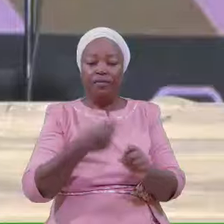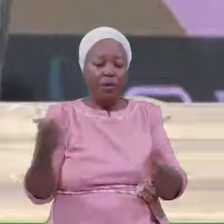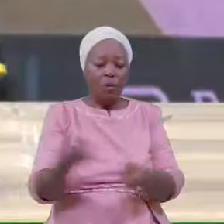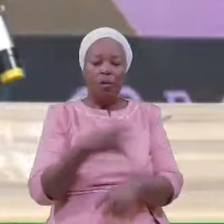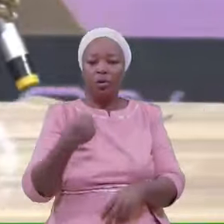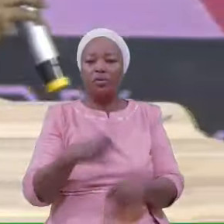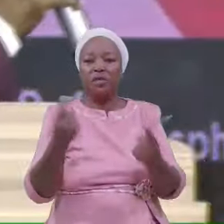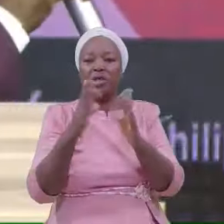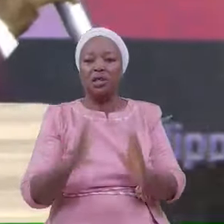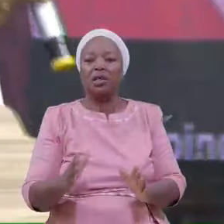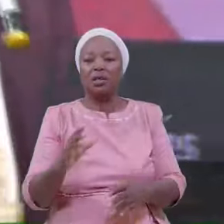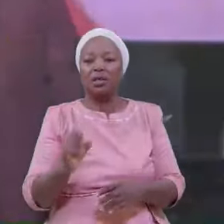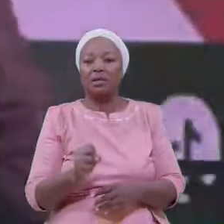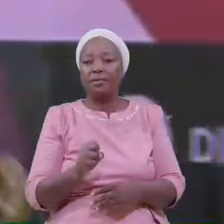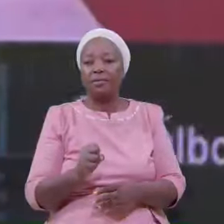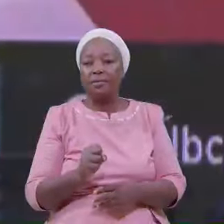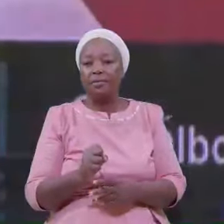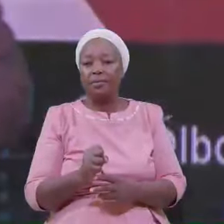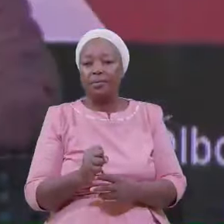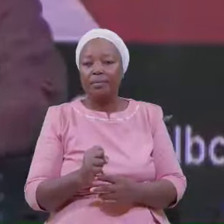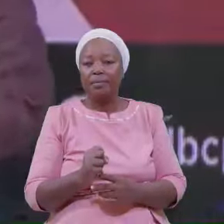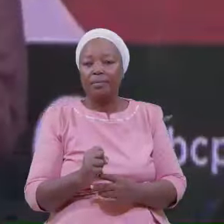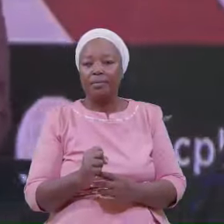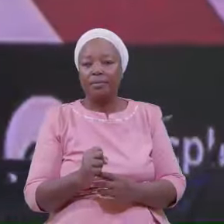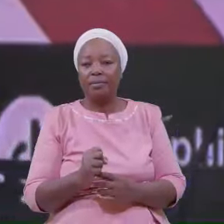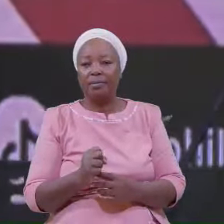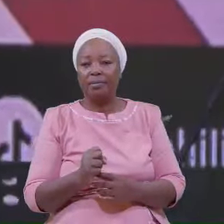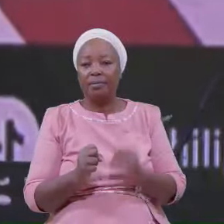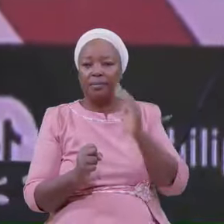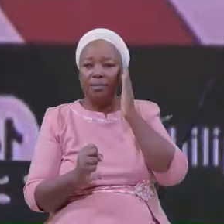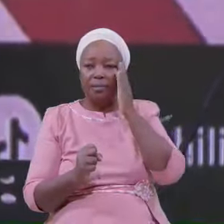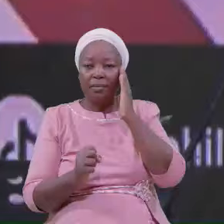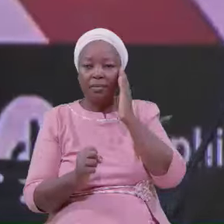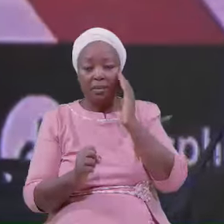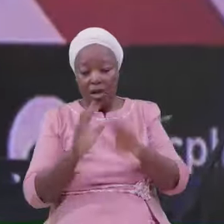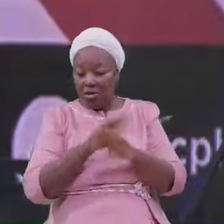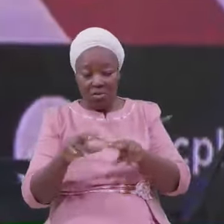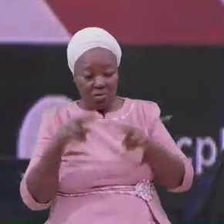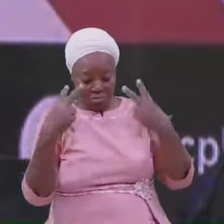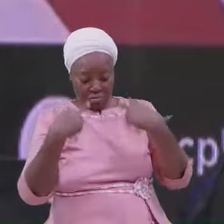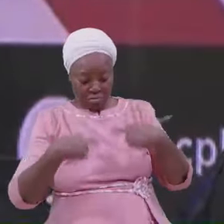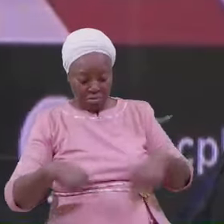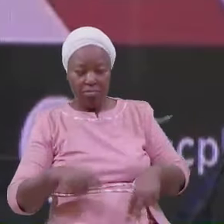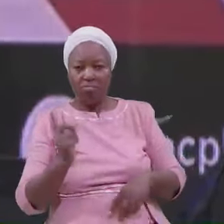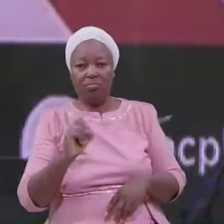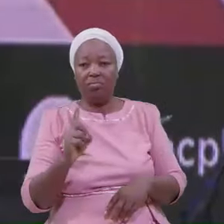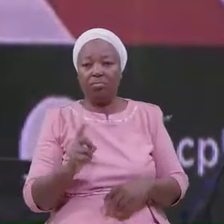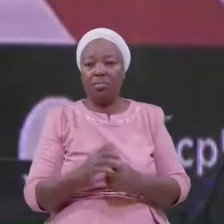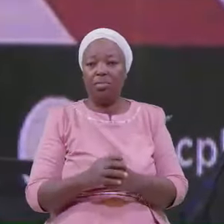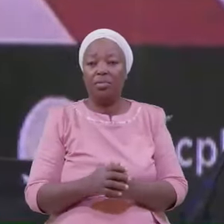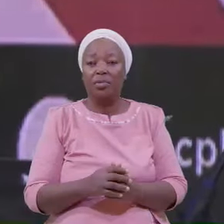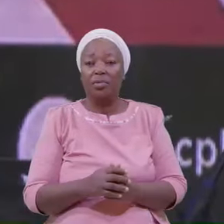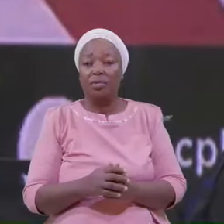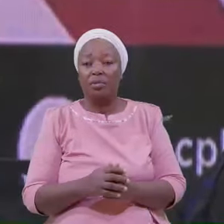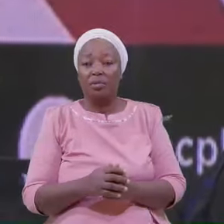Kaya kong iligtas ang pinakamasamang makasalanan. Don't look at yourself. Huwag mong tignan ang sarili mo. Don't look at